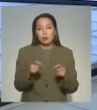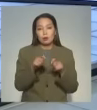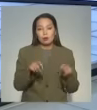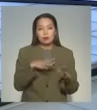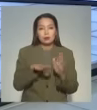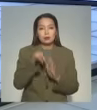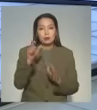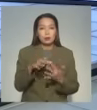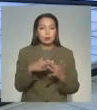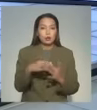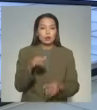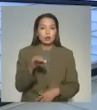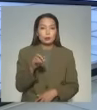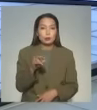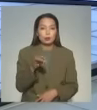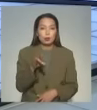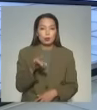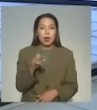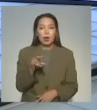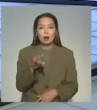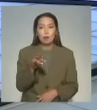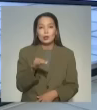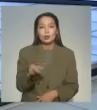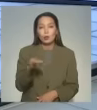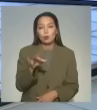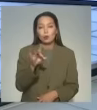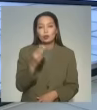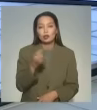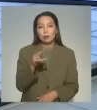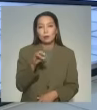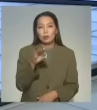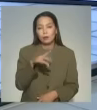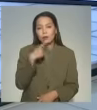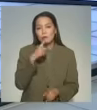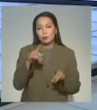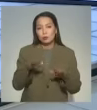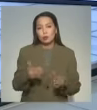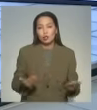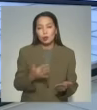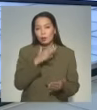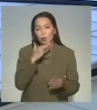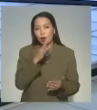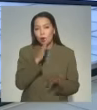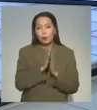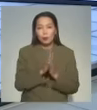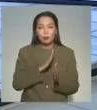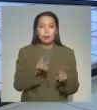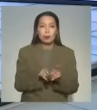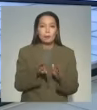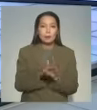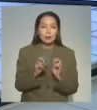установил депутат в поселке Жибекжола, что в Акмолинской области. Руслан Шамкенов говорит, местные жители много лет просили такое безопасное и